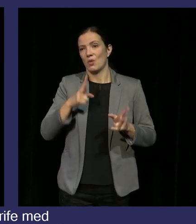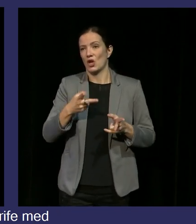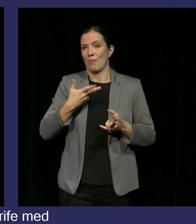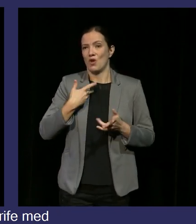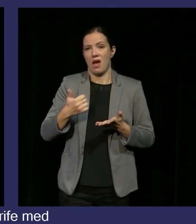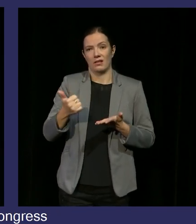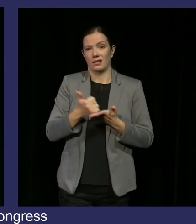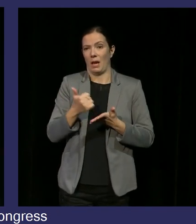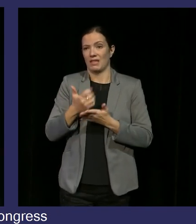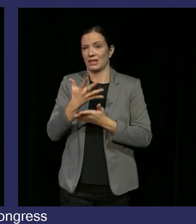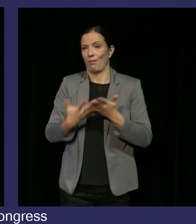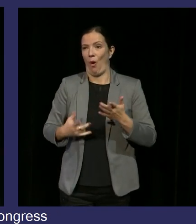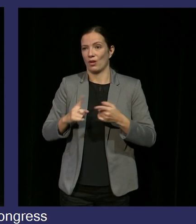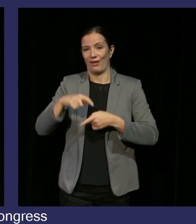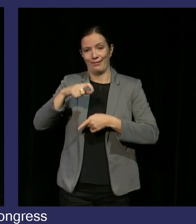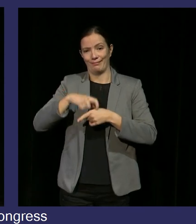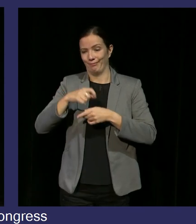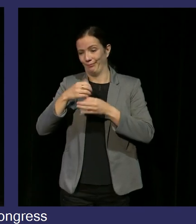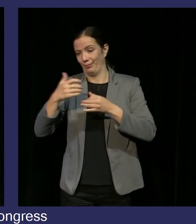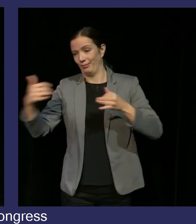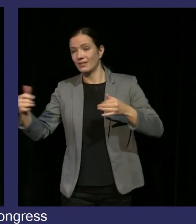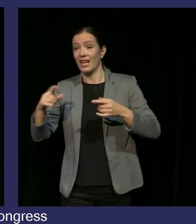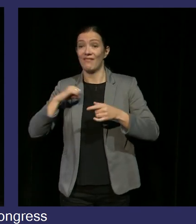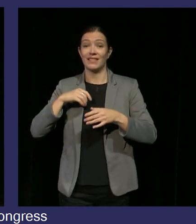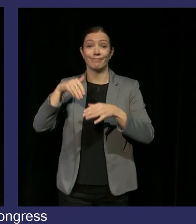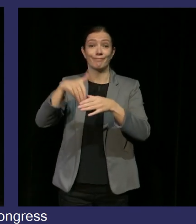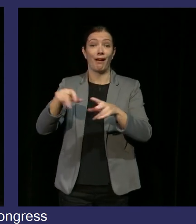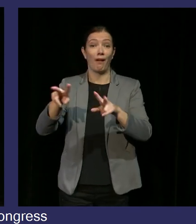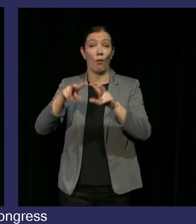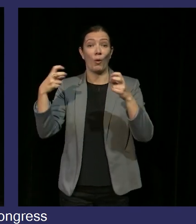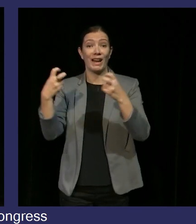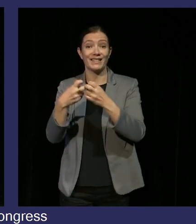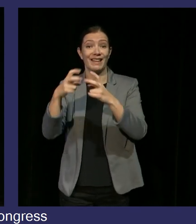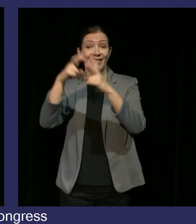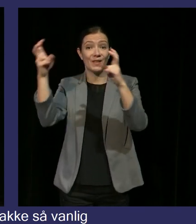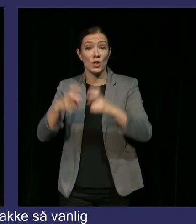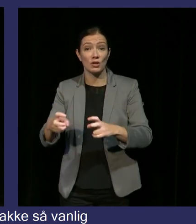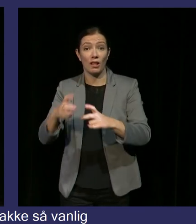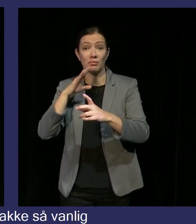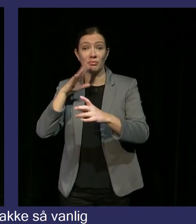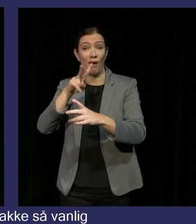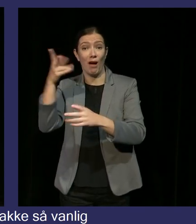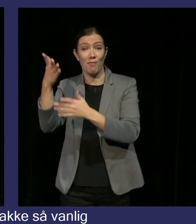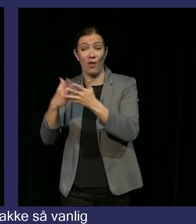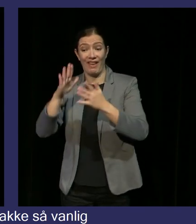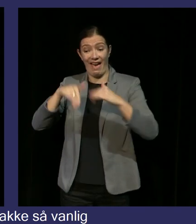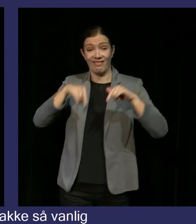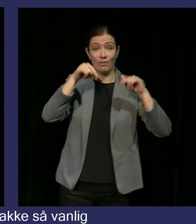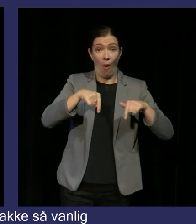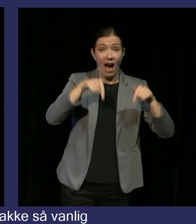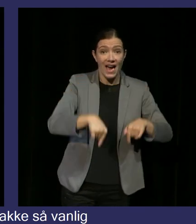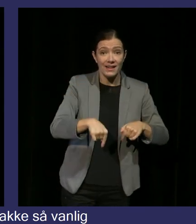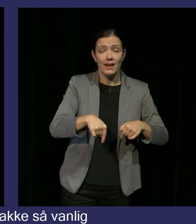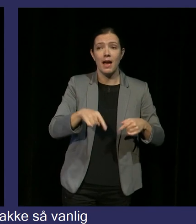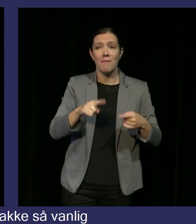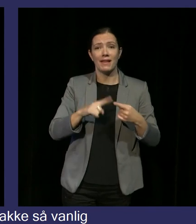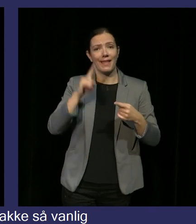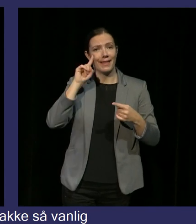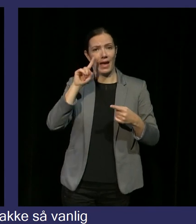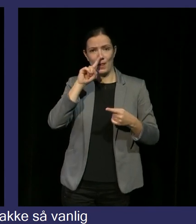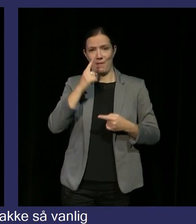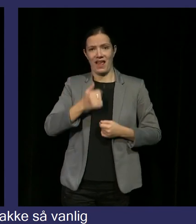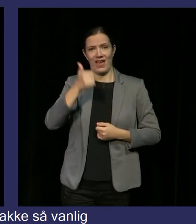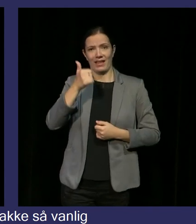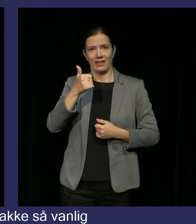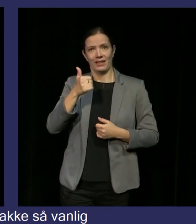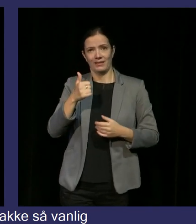og jeg snakker på en helt annen måte hvis jeg er på en kongress internasjonalt enn jeg gjør nå til deg. Men jeg tenker at det viktigste er å snakke